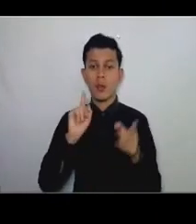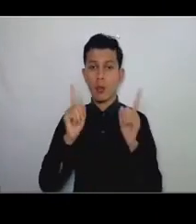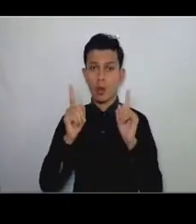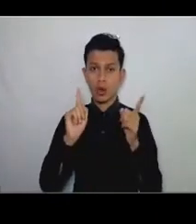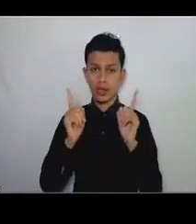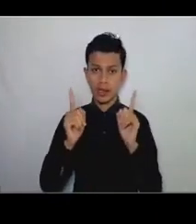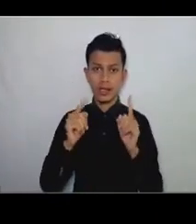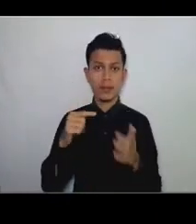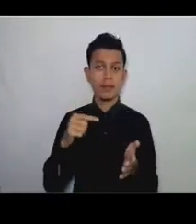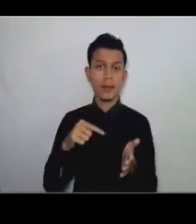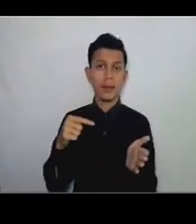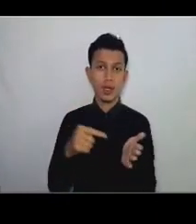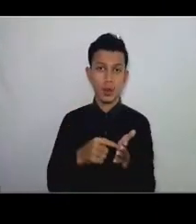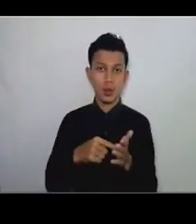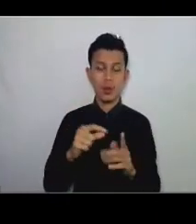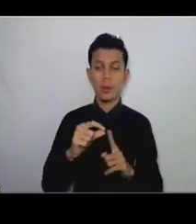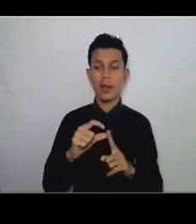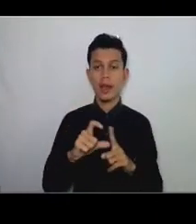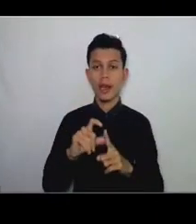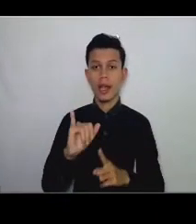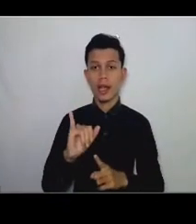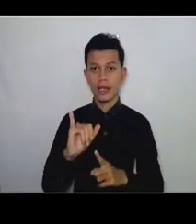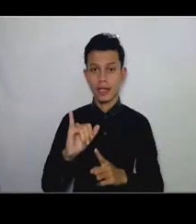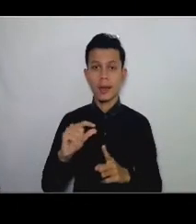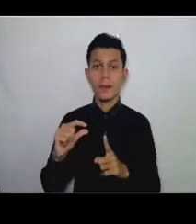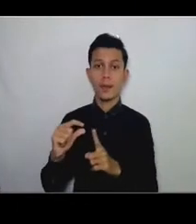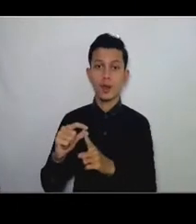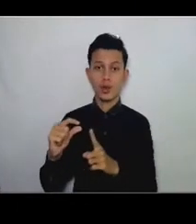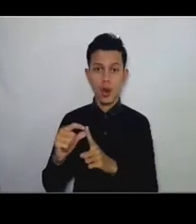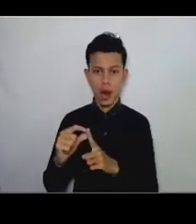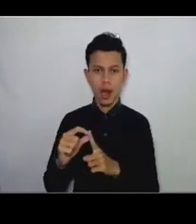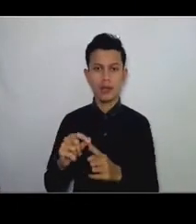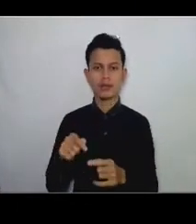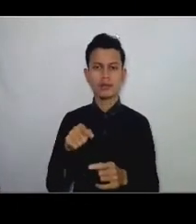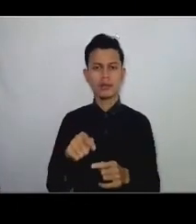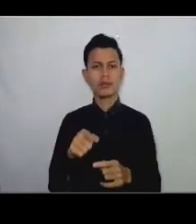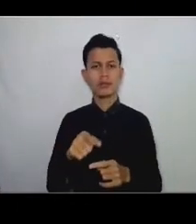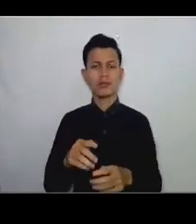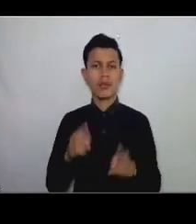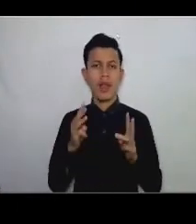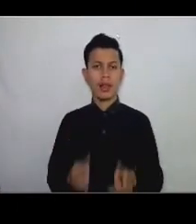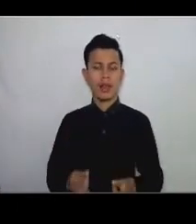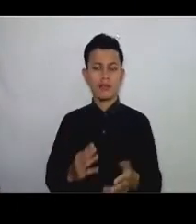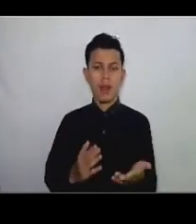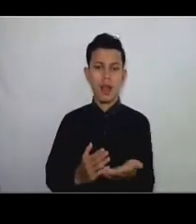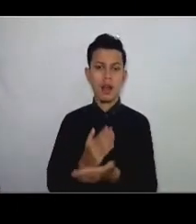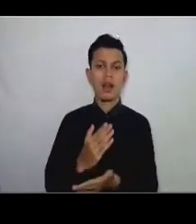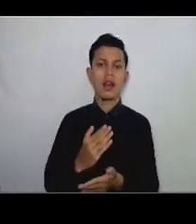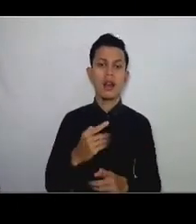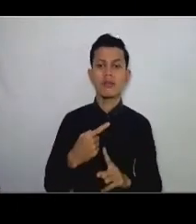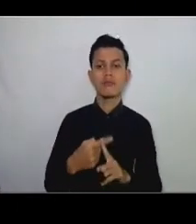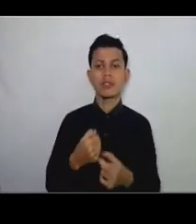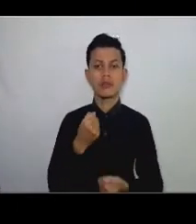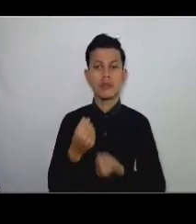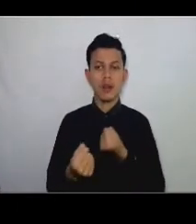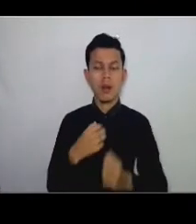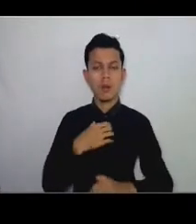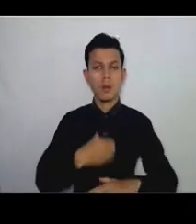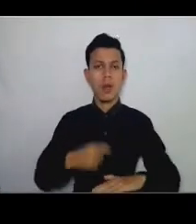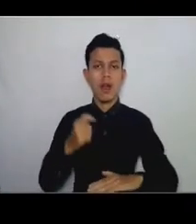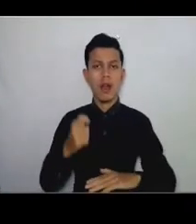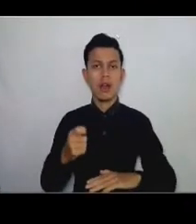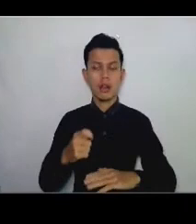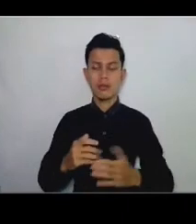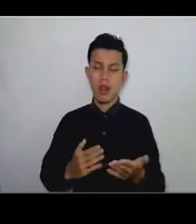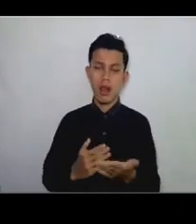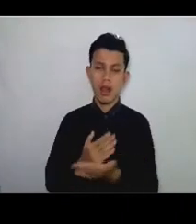Pemilu PDI Perjuangan sehingga diduga merupakan pelanggaran kode etik dan perilaku hakim konstitusi yang dilakukan oleh